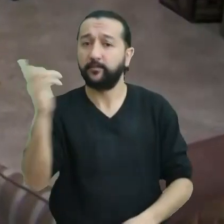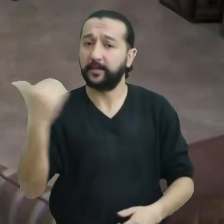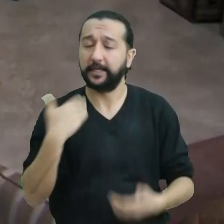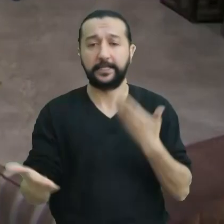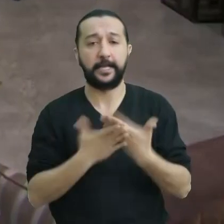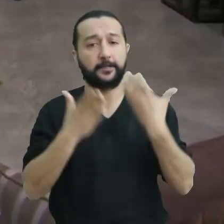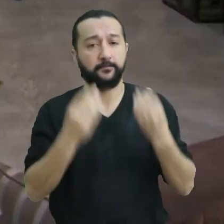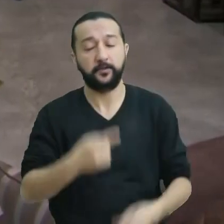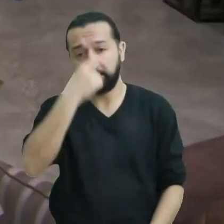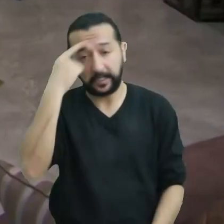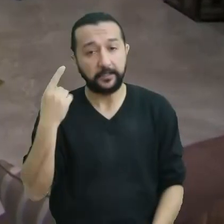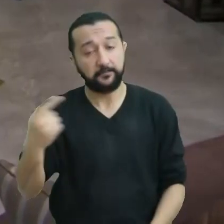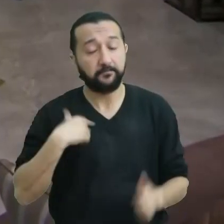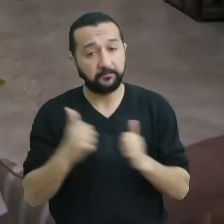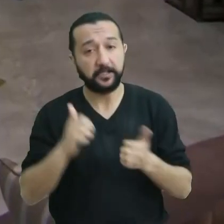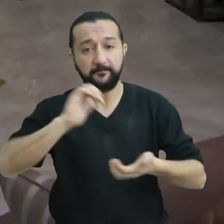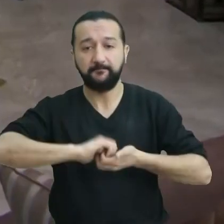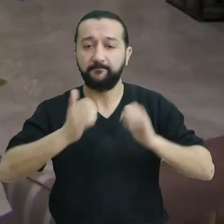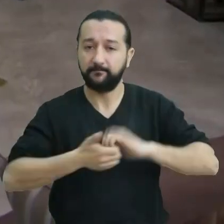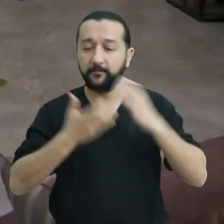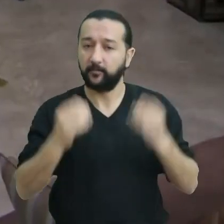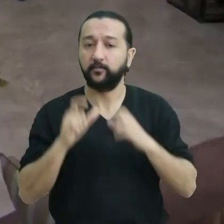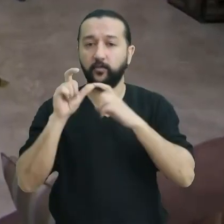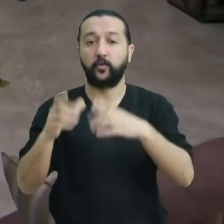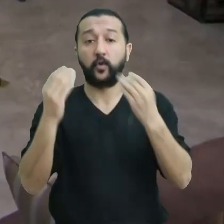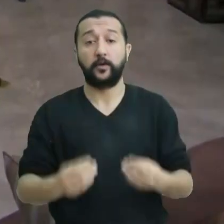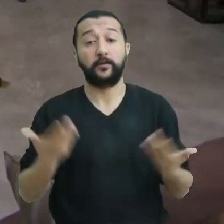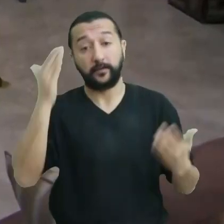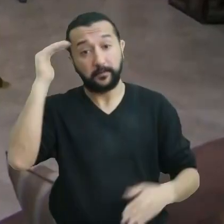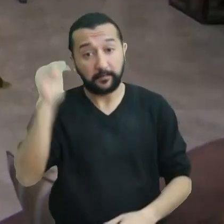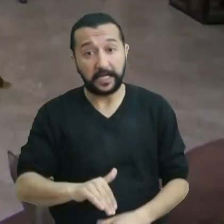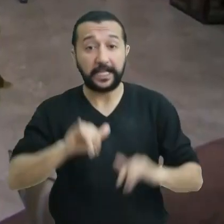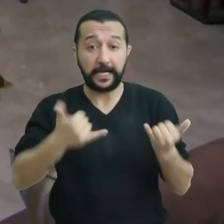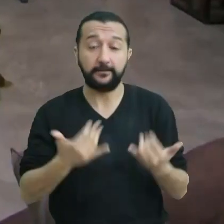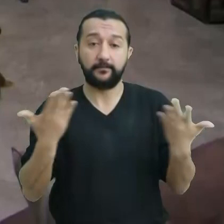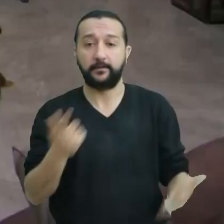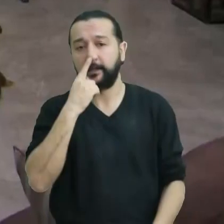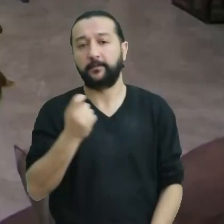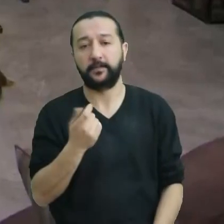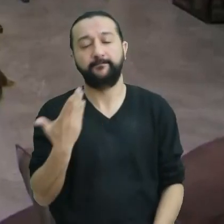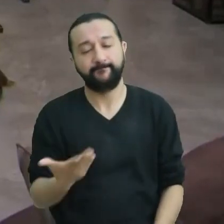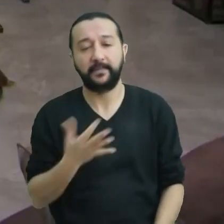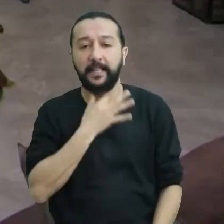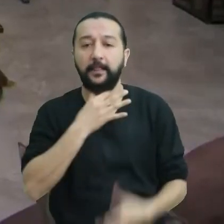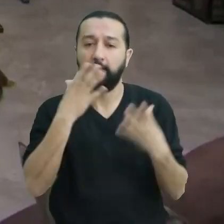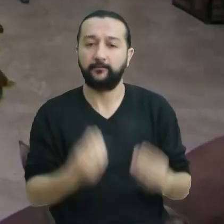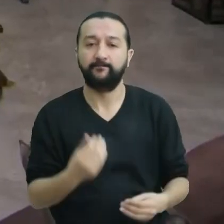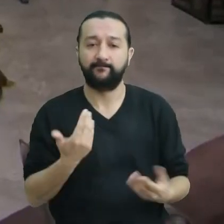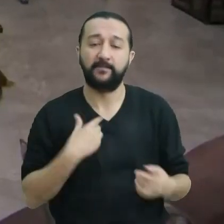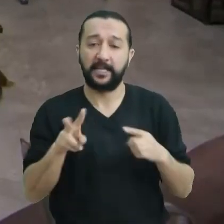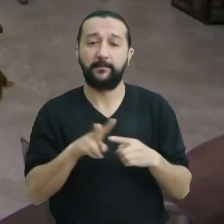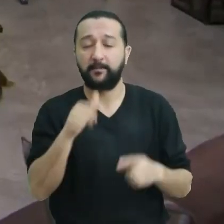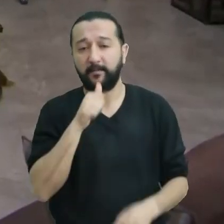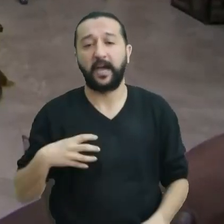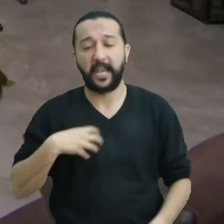abiciğim çağıracağım gelsinler. Birlikten kuvvet doğar onlara sorarız. Ya baktıkça olmuyor. Çıkış yok artık. Kemal